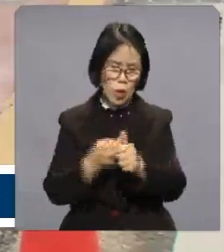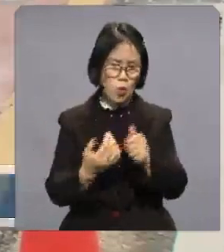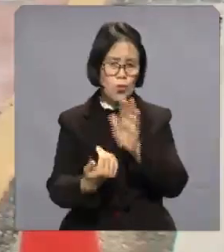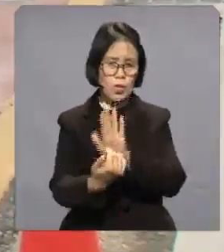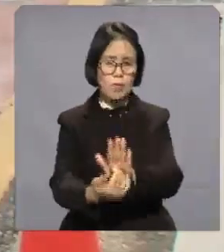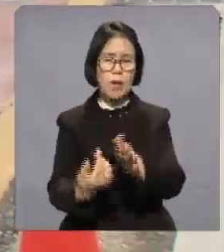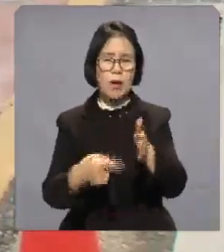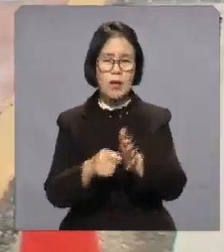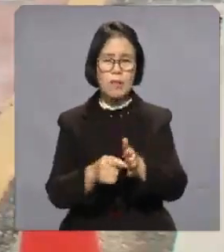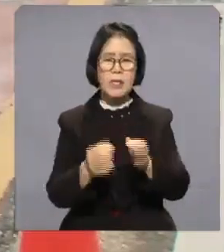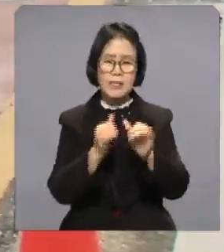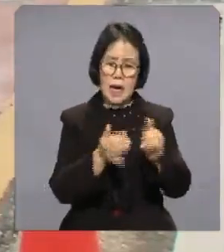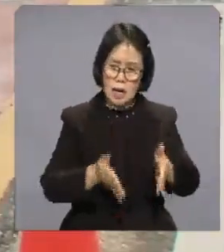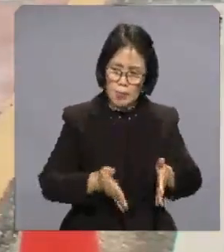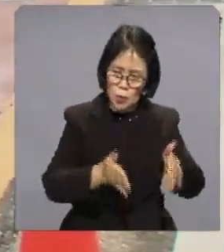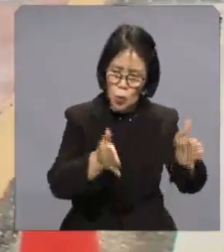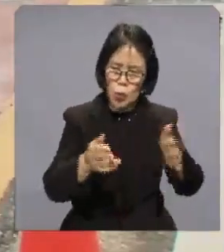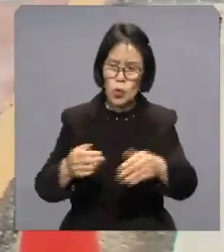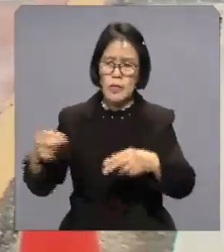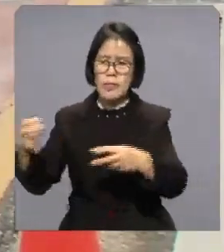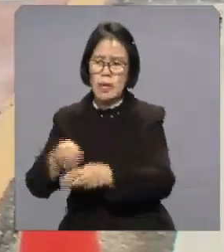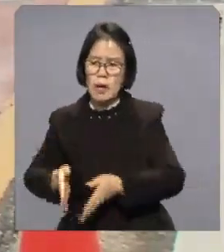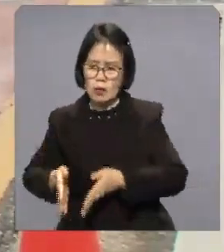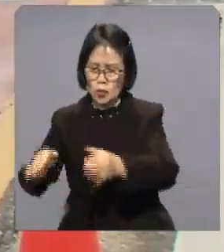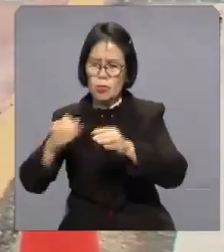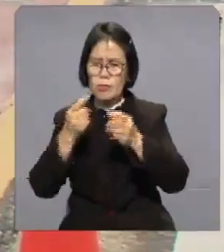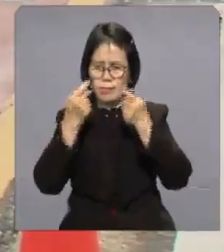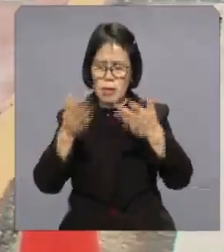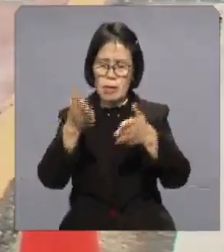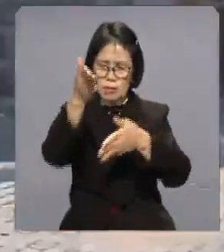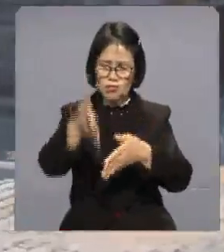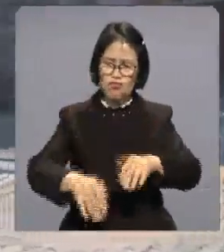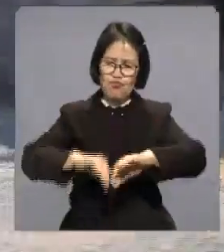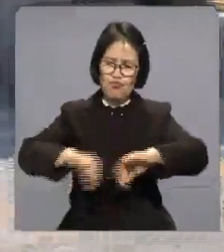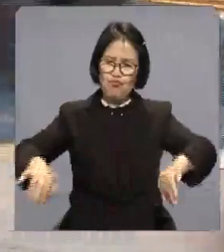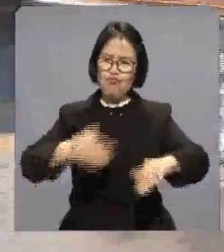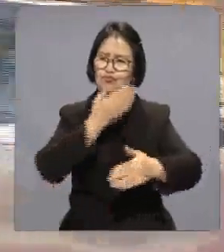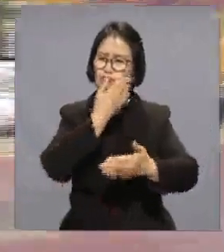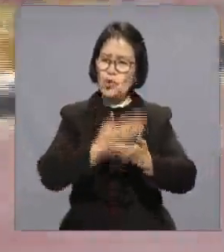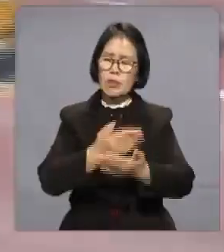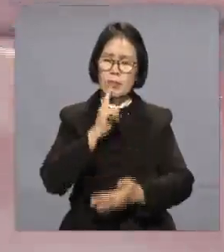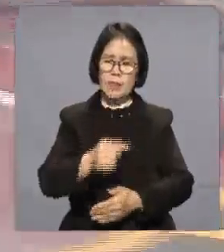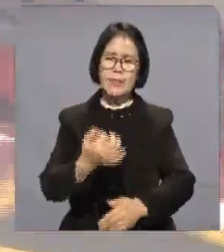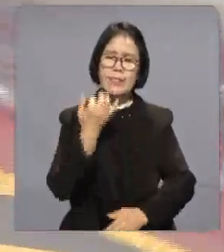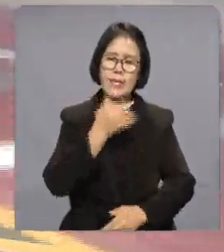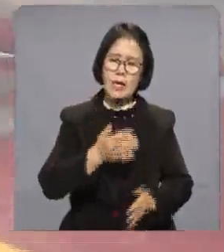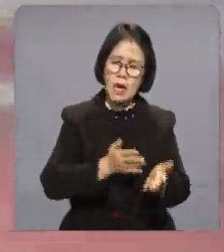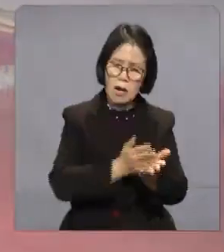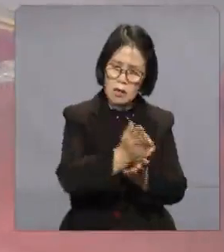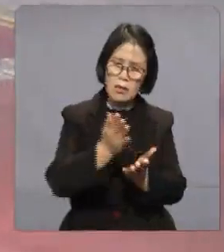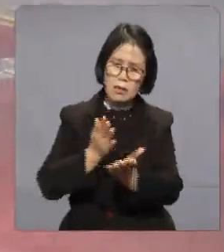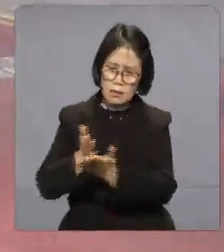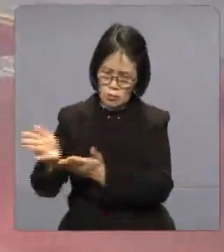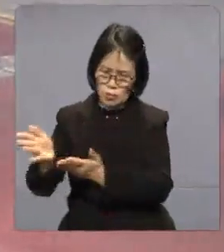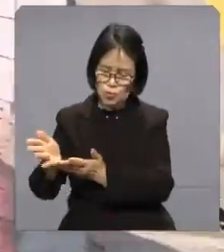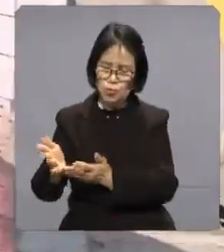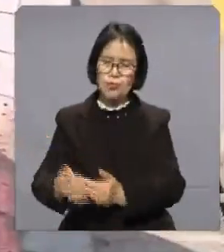우선적으로 인도와 차도를 확실하게 분리하는 것이 중요하다고 강조합니다. 색깔을 이용한 구분도 대안이 될 수